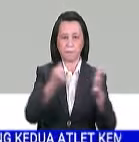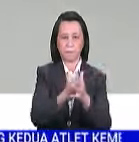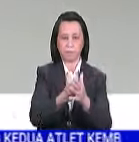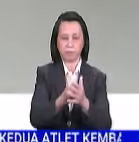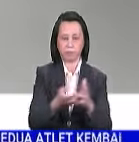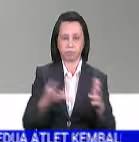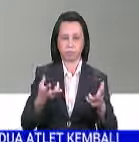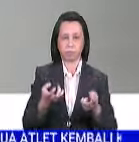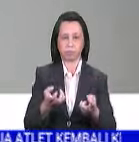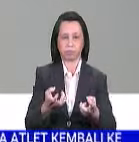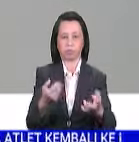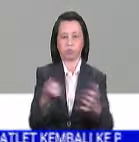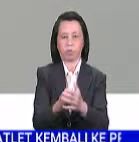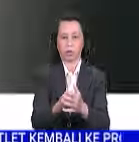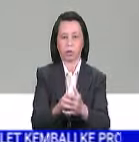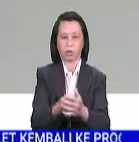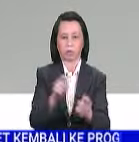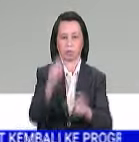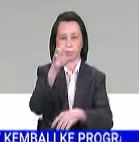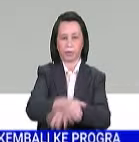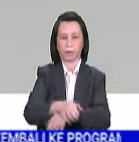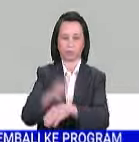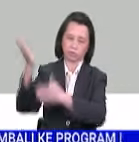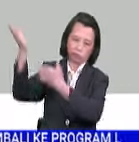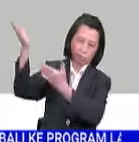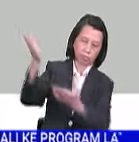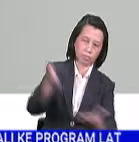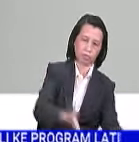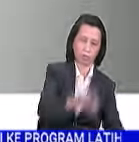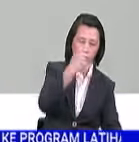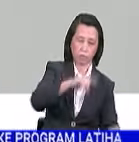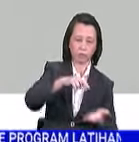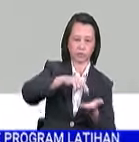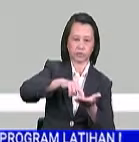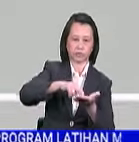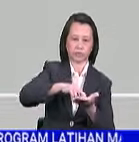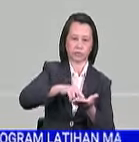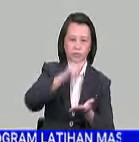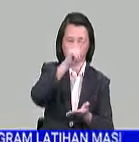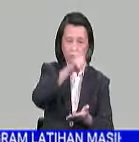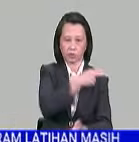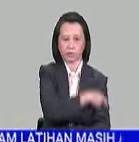pampa luncur, salji dan terpaksa dibawa turun untuk rawatan.